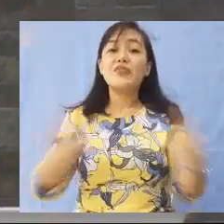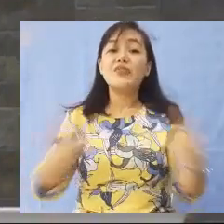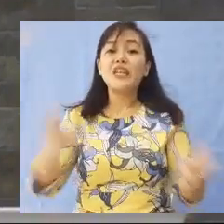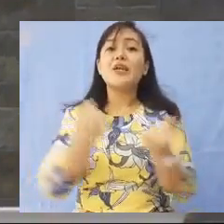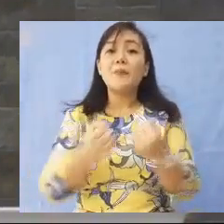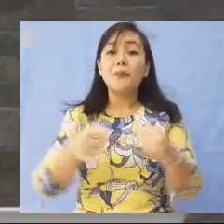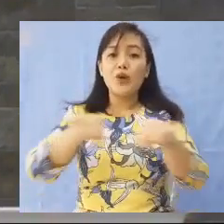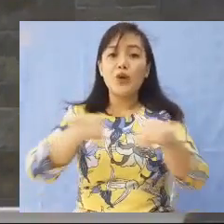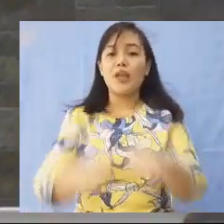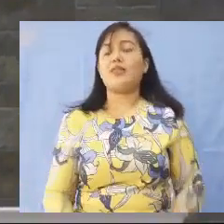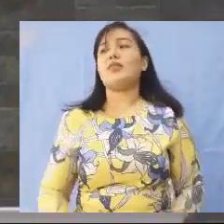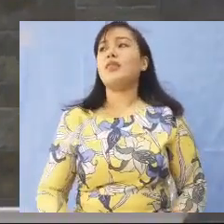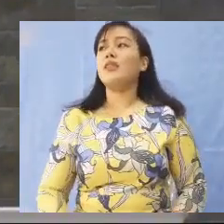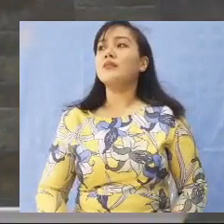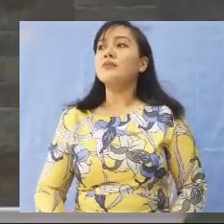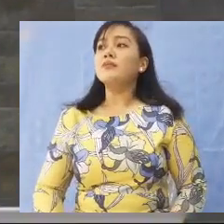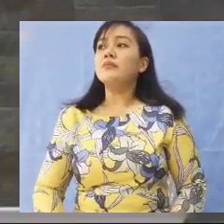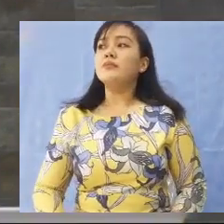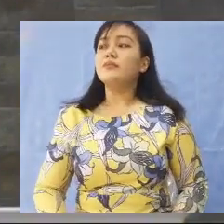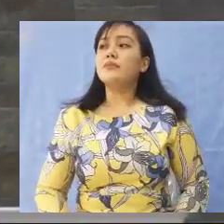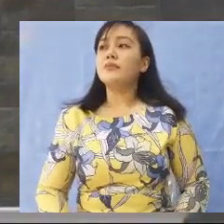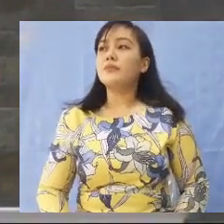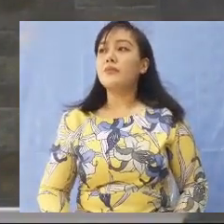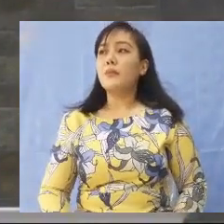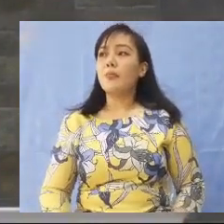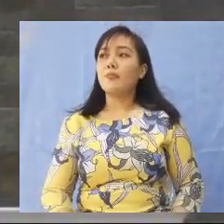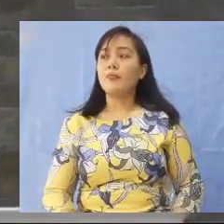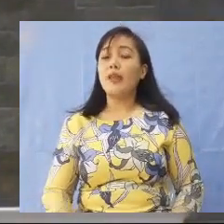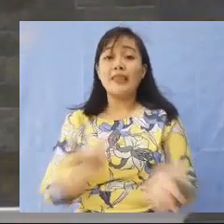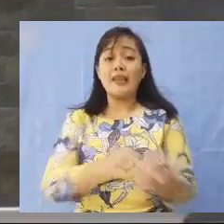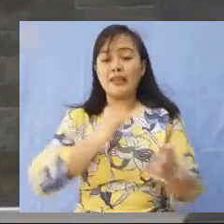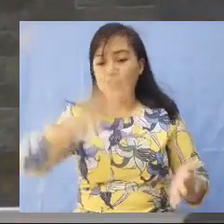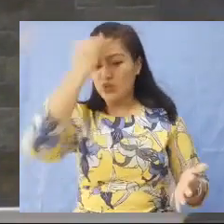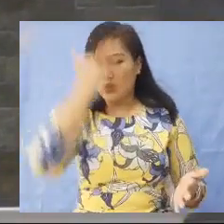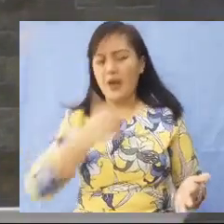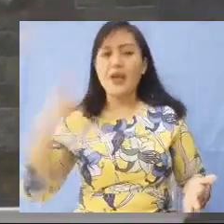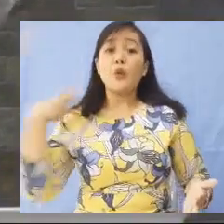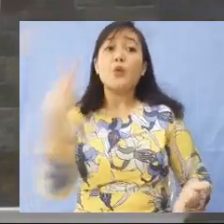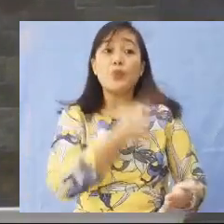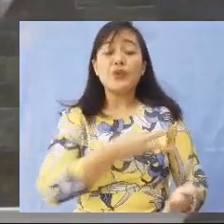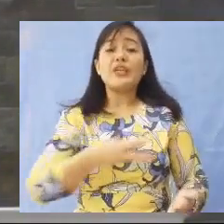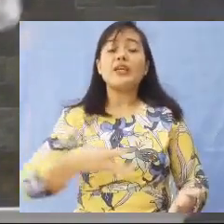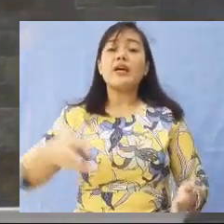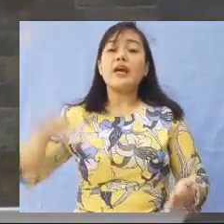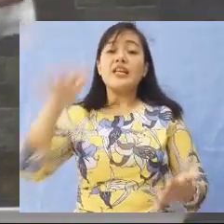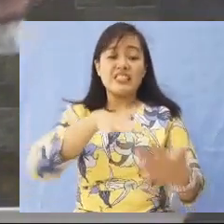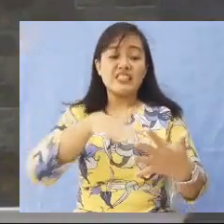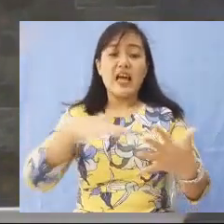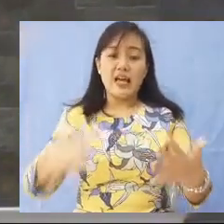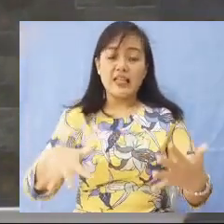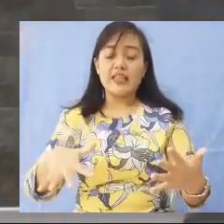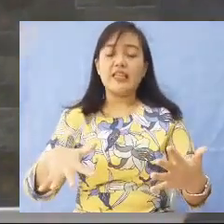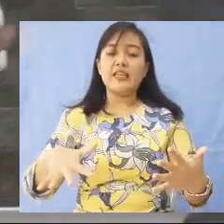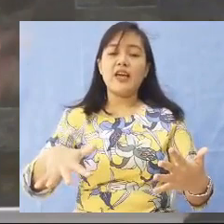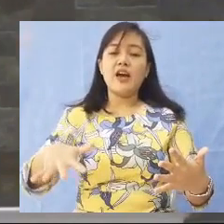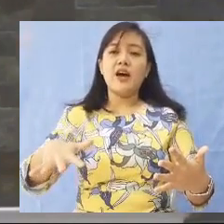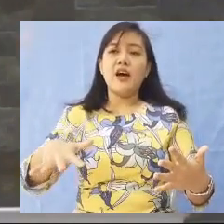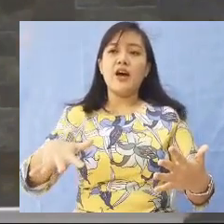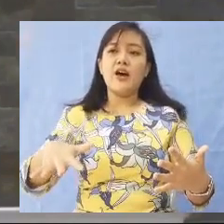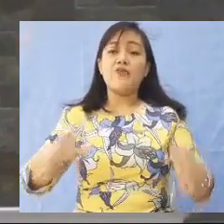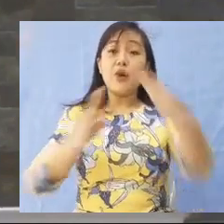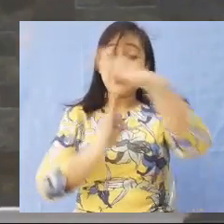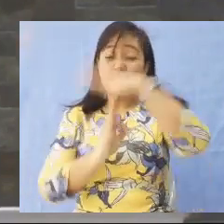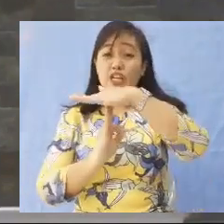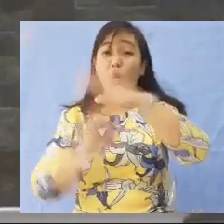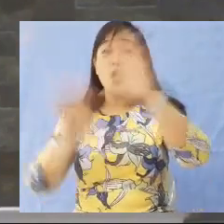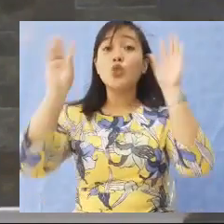of the church, doctrine of kung ano-ano mga basic na doctrine natin, upang yun po yung ating panghahawakan. Huwag